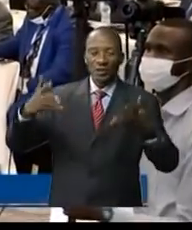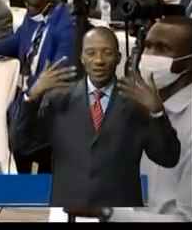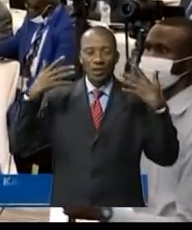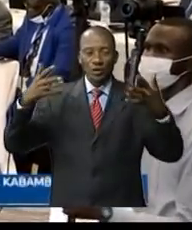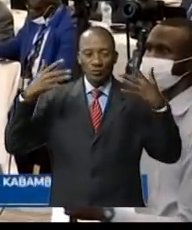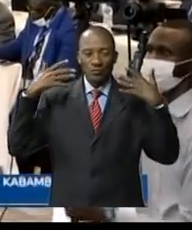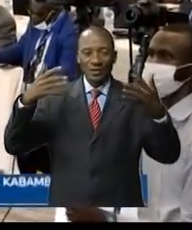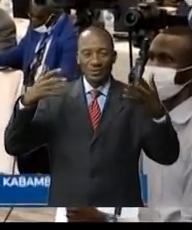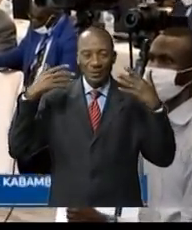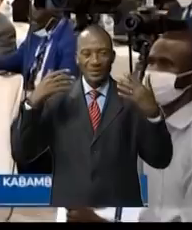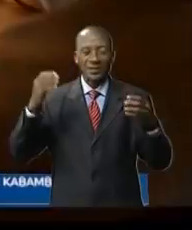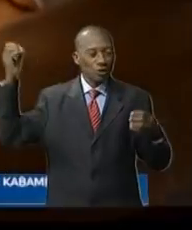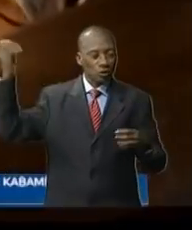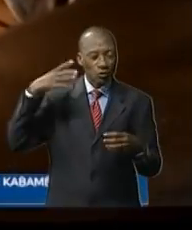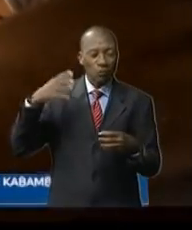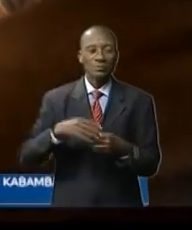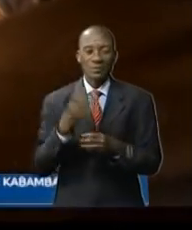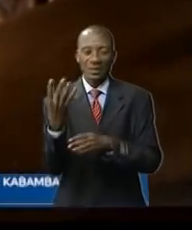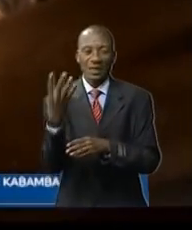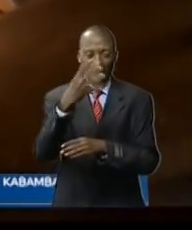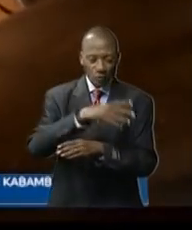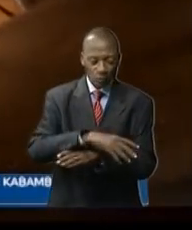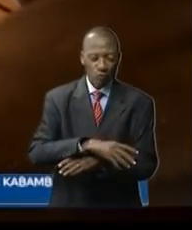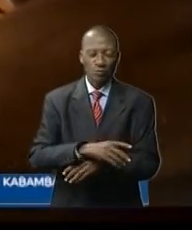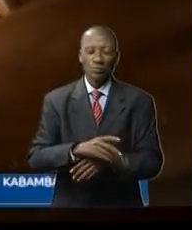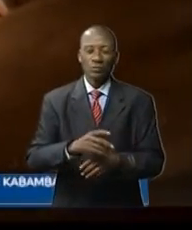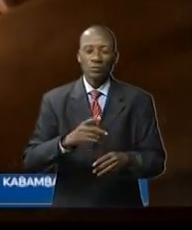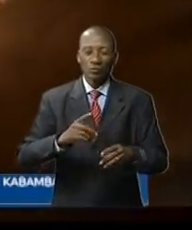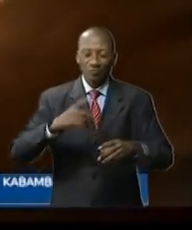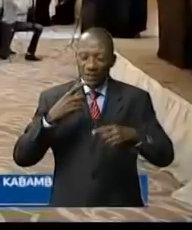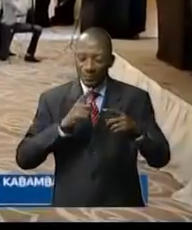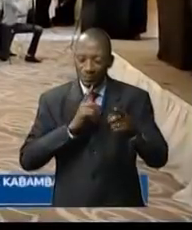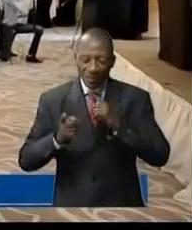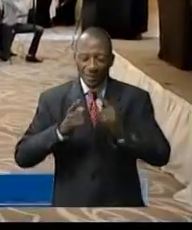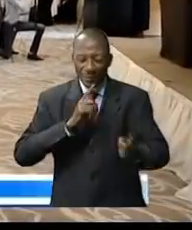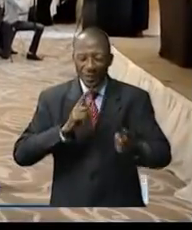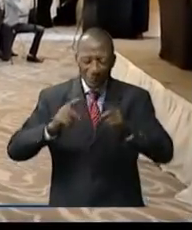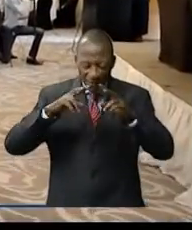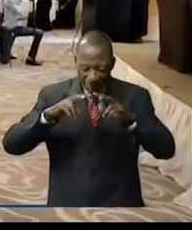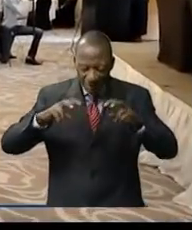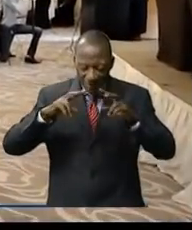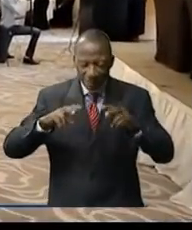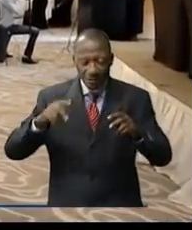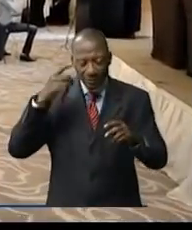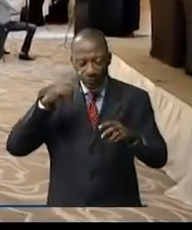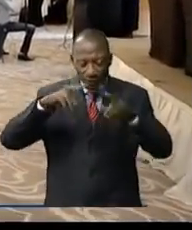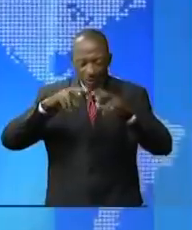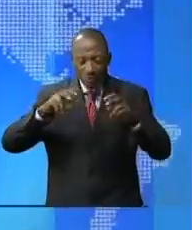jours d'intenses discussions vont accoucher sur une nouvelle approche nationale d'exploitation du système